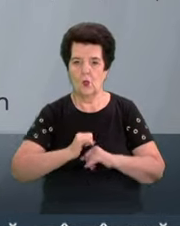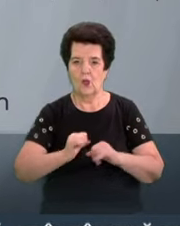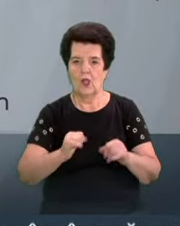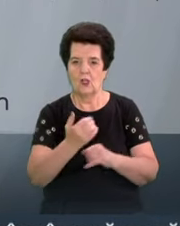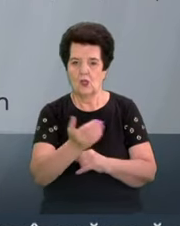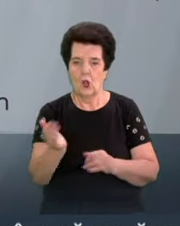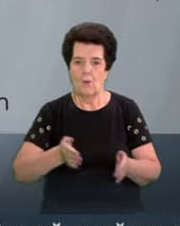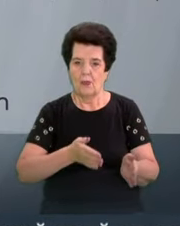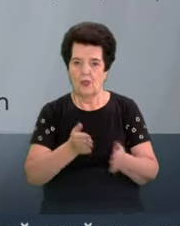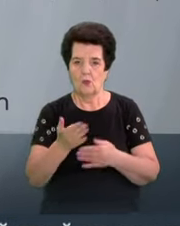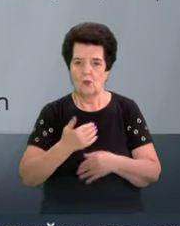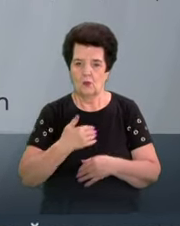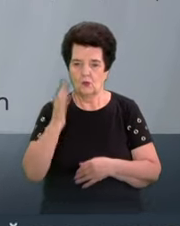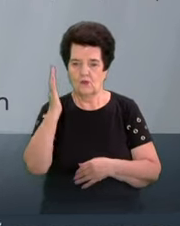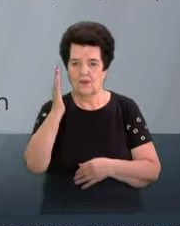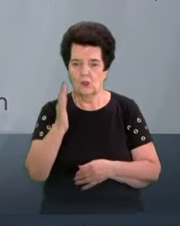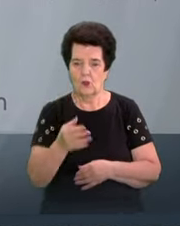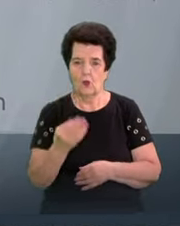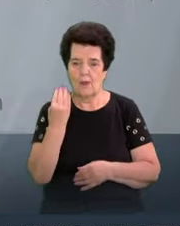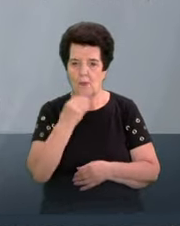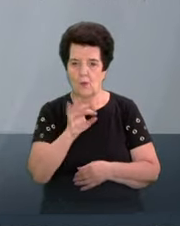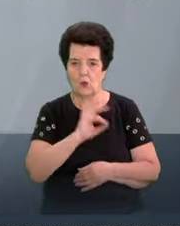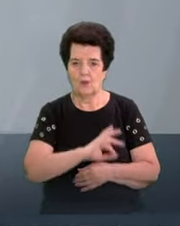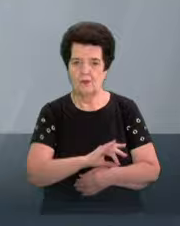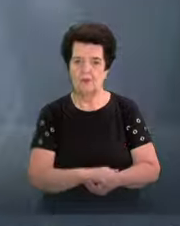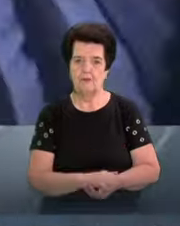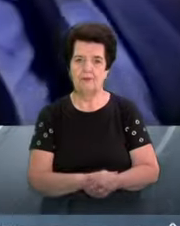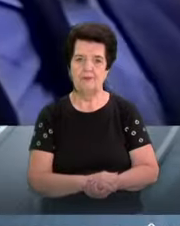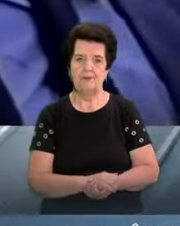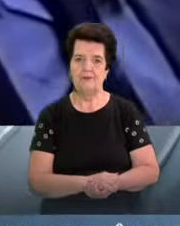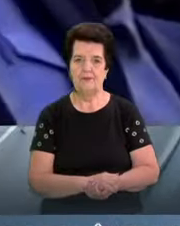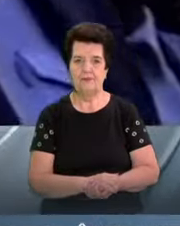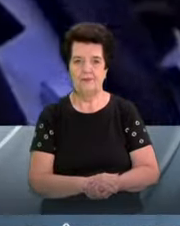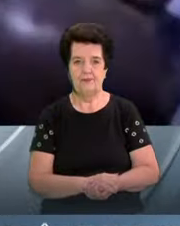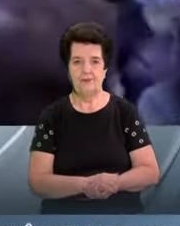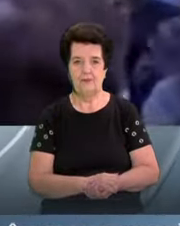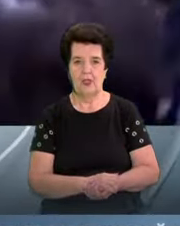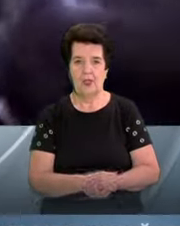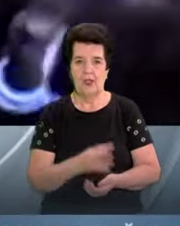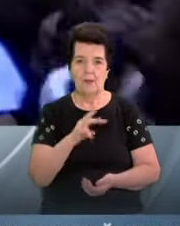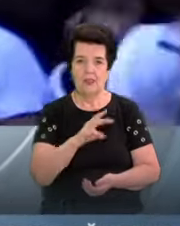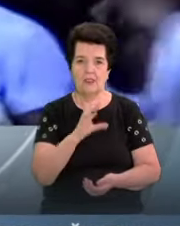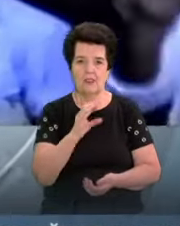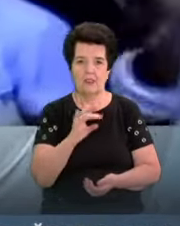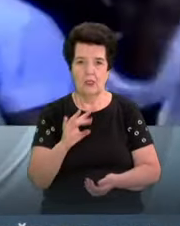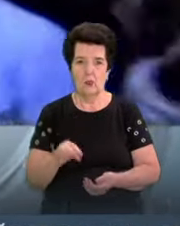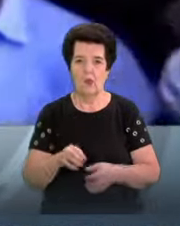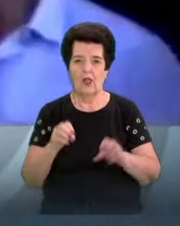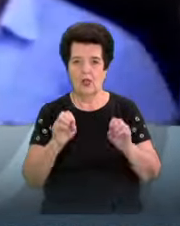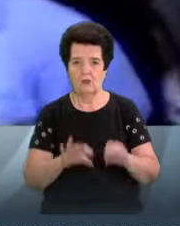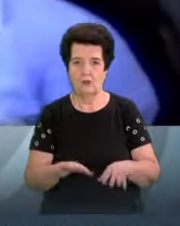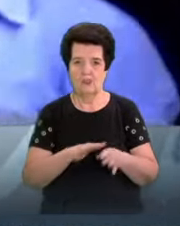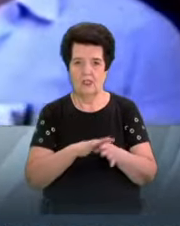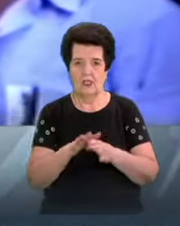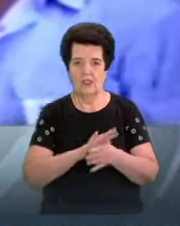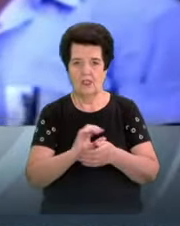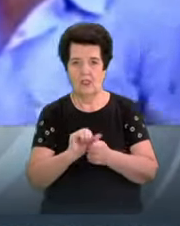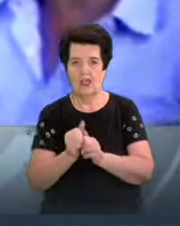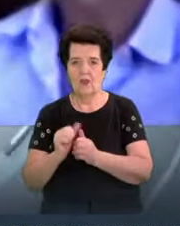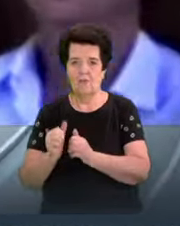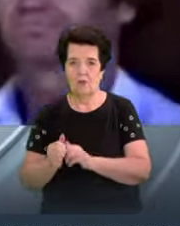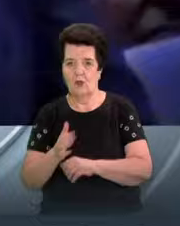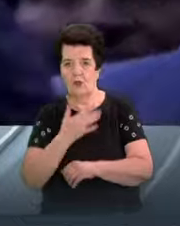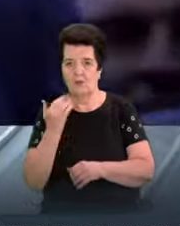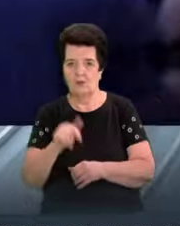lui pe drumul nostru către un viitor mai bun. Mircea Snegur a reușit să realizeze reforme de